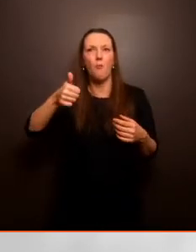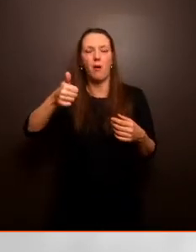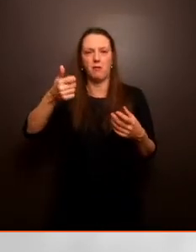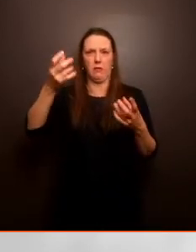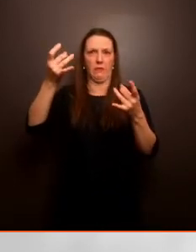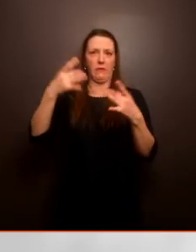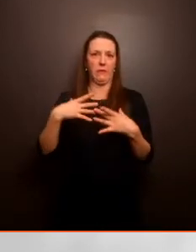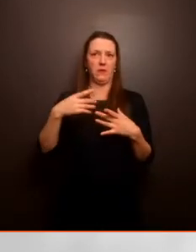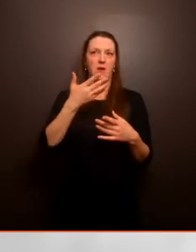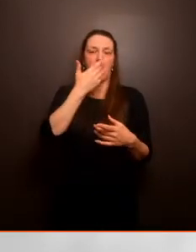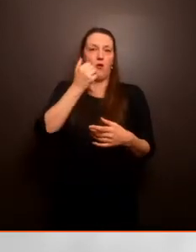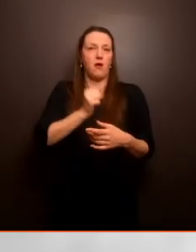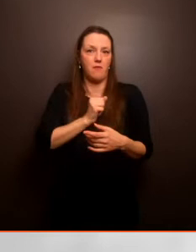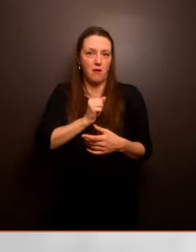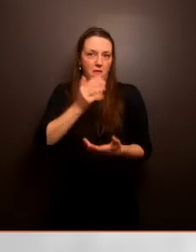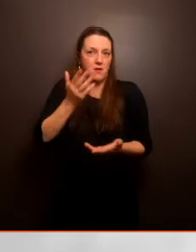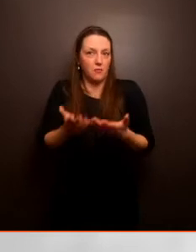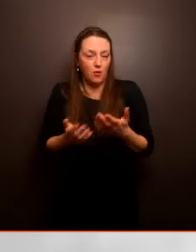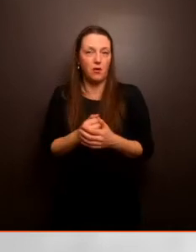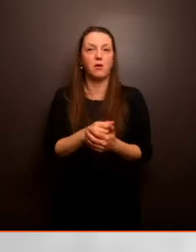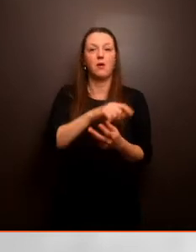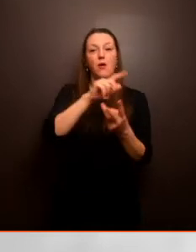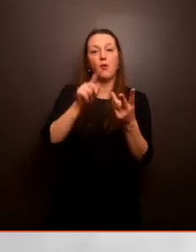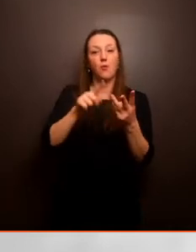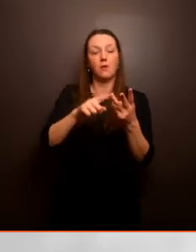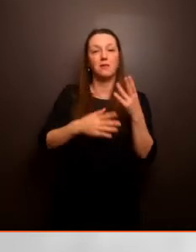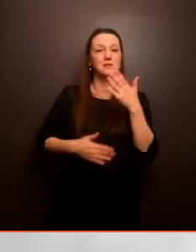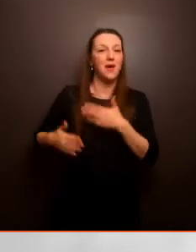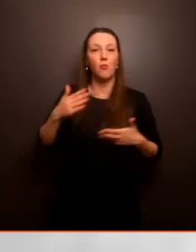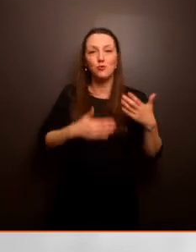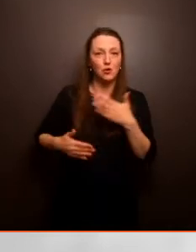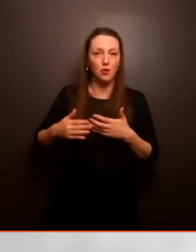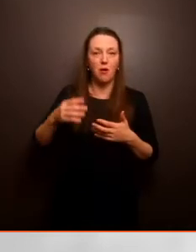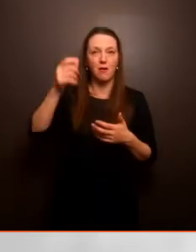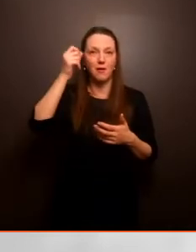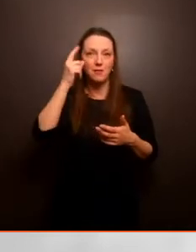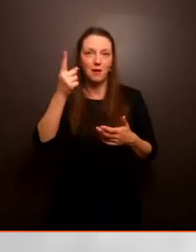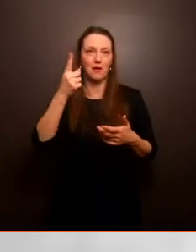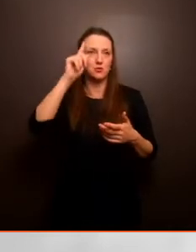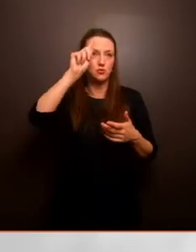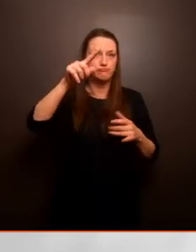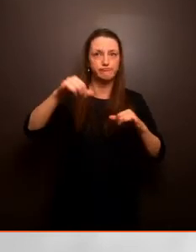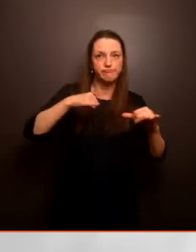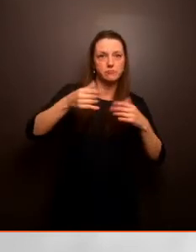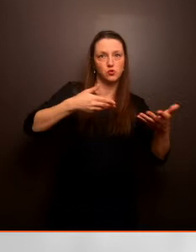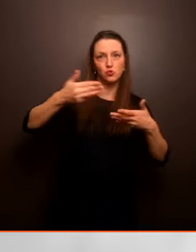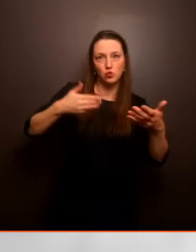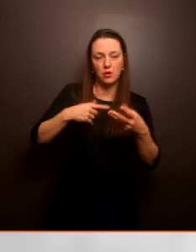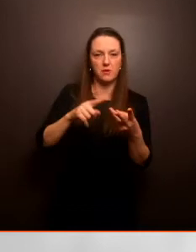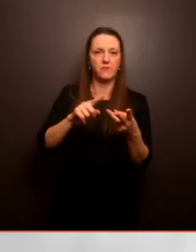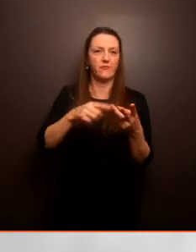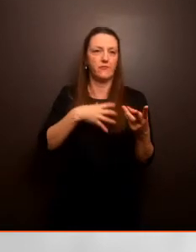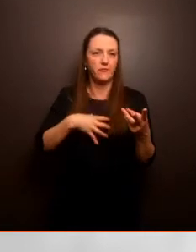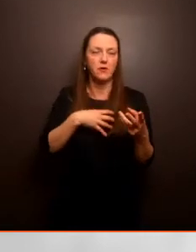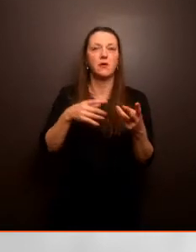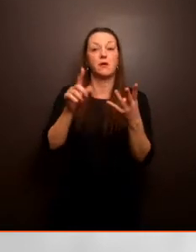tööturul vajalikud. Kindlasti emotsionaalne intelligentsus, kõik, mis on seotud suhtlemisega ja mõtlemise loovuse ja